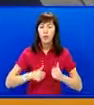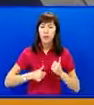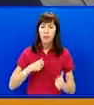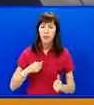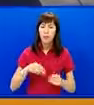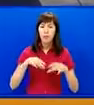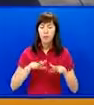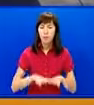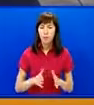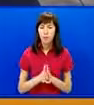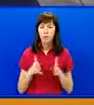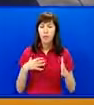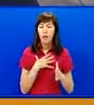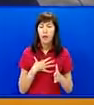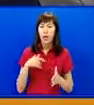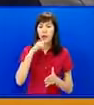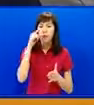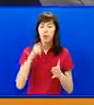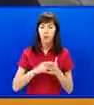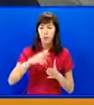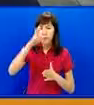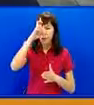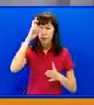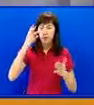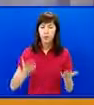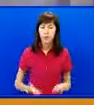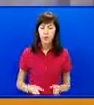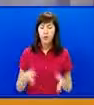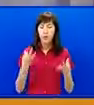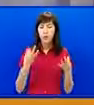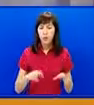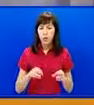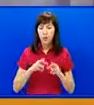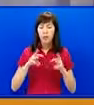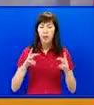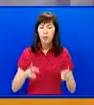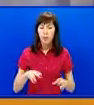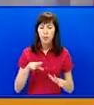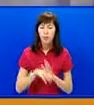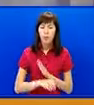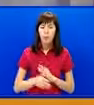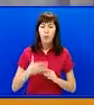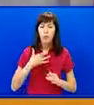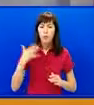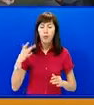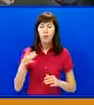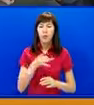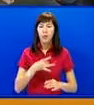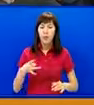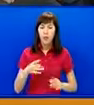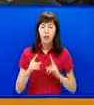патриотизм, решение наиболее важных вопросов государственной жизни демократическими методами, включая голосование на